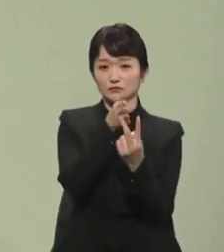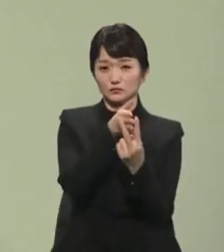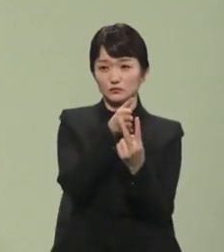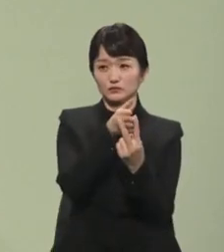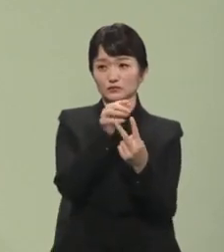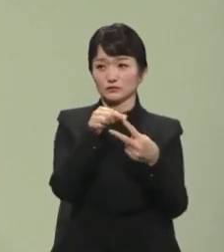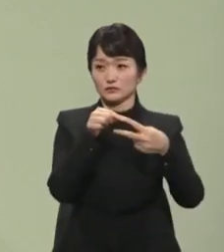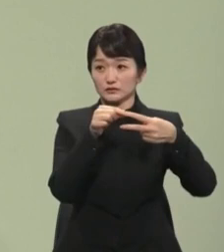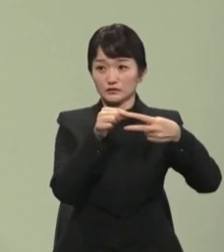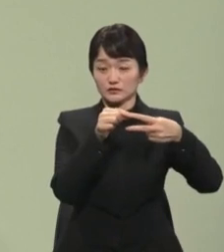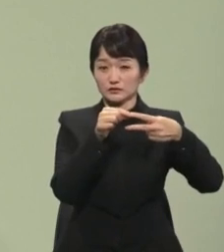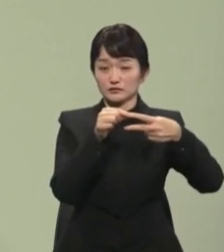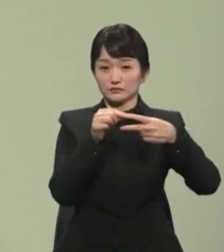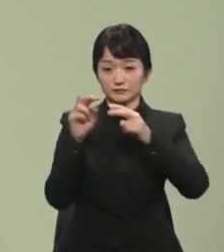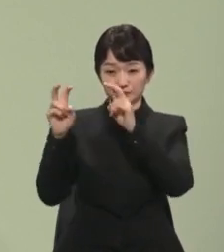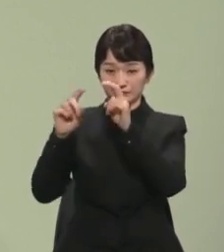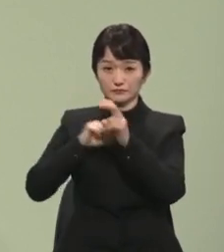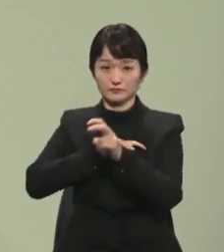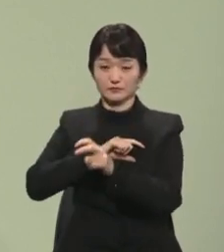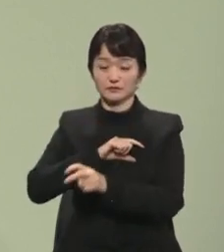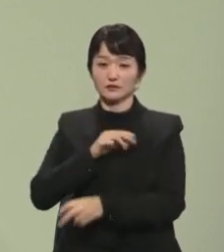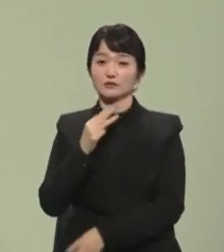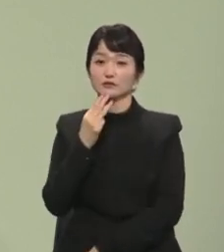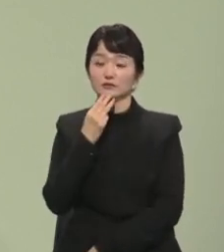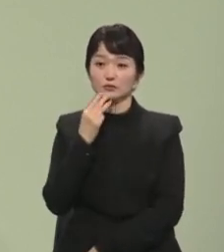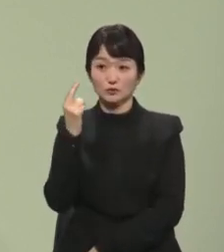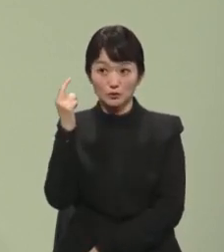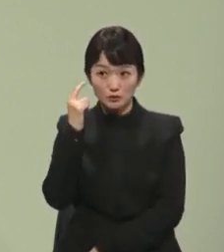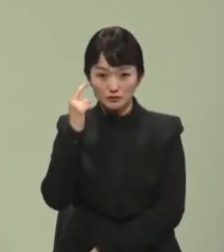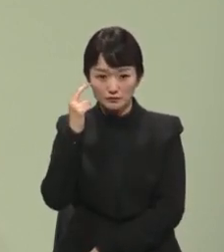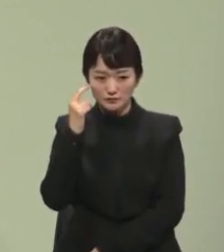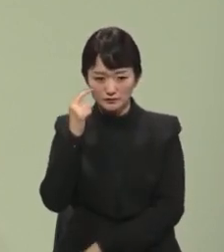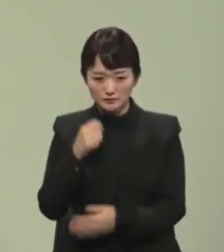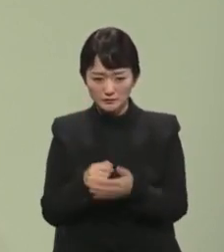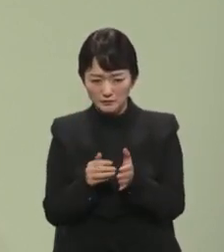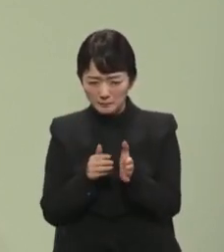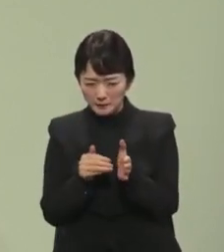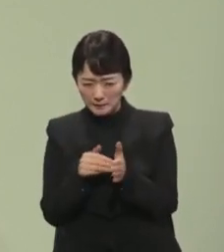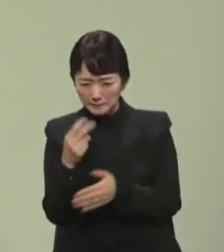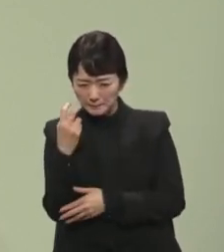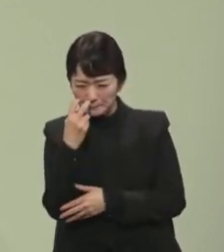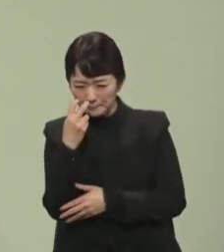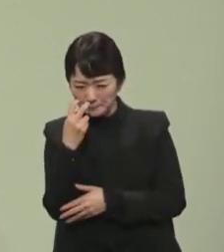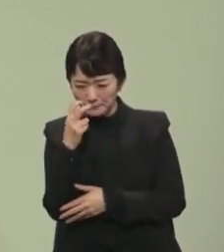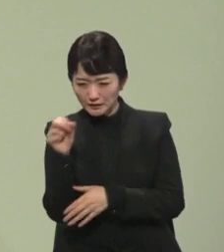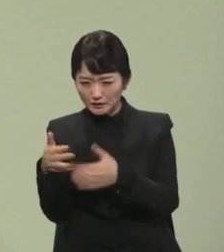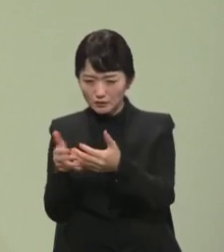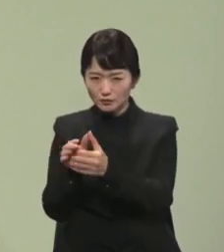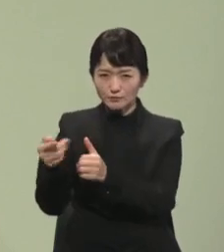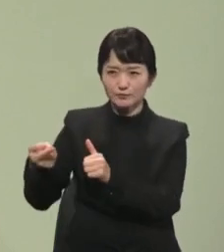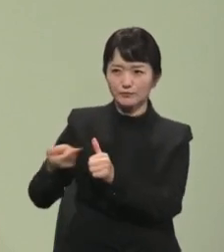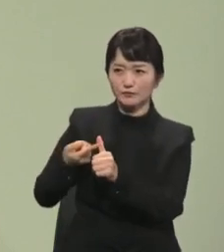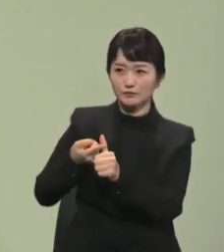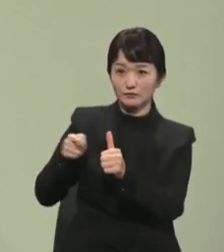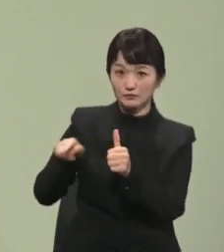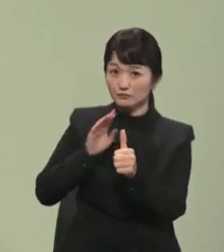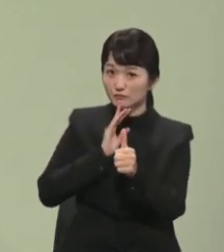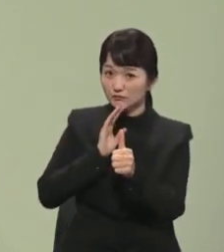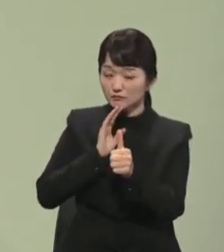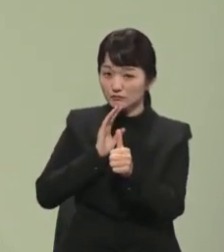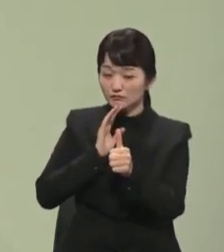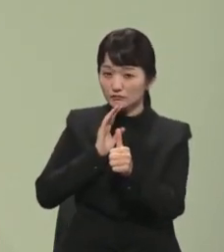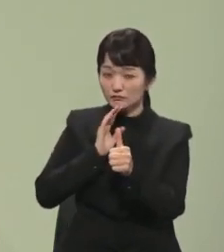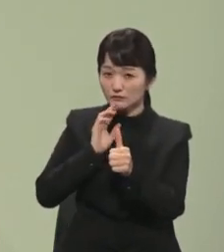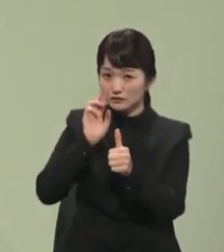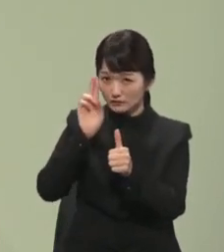같아요 일단 서울의 소리에서 뭐 이른 정 취재를 했다라는게 이제 여권에서 지적인데 이게 과연 좀 당했냐